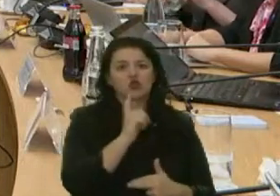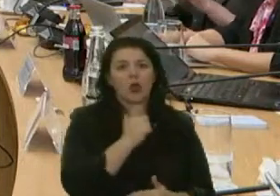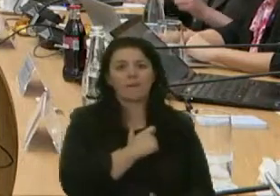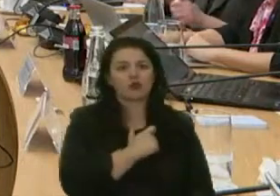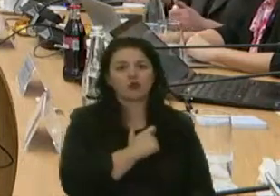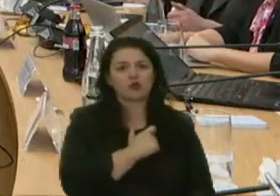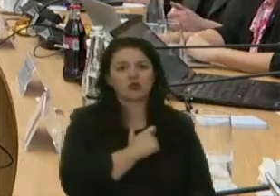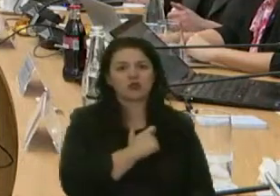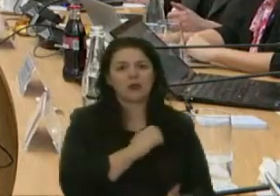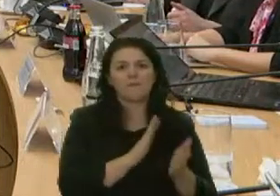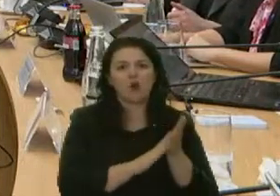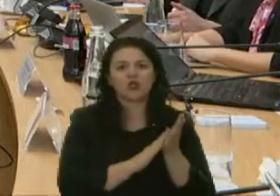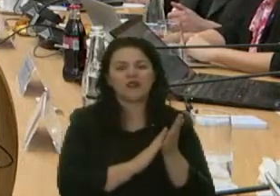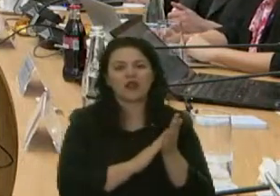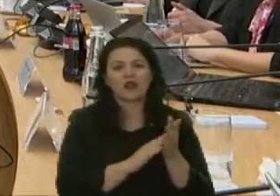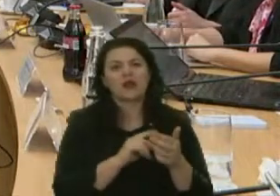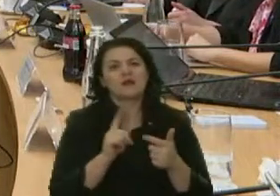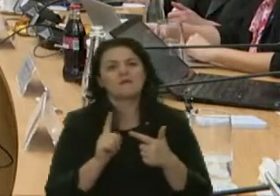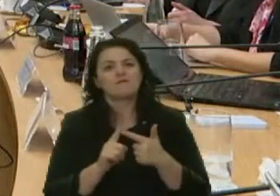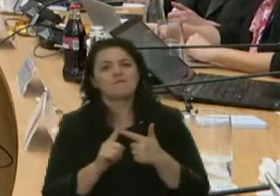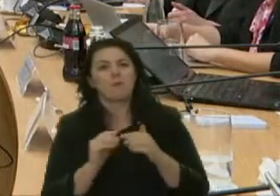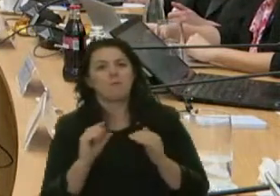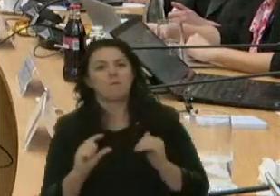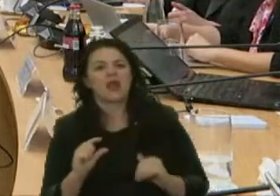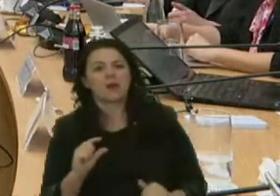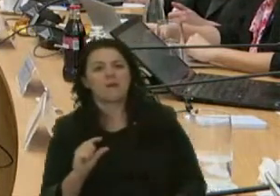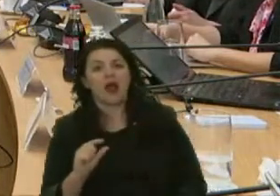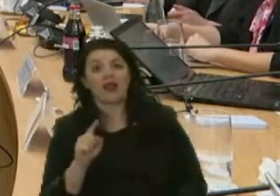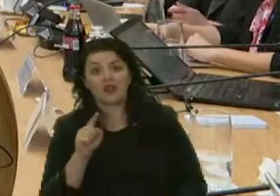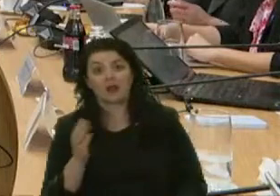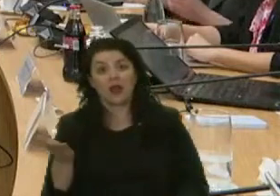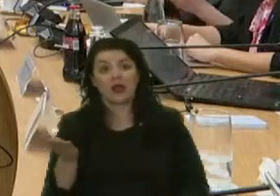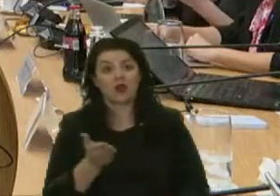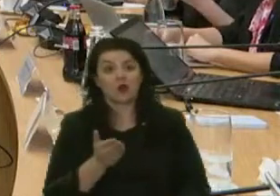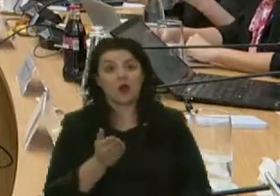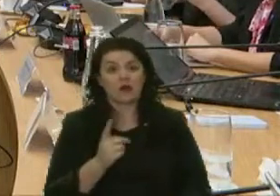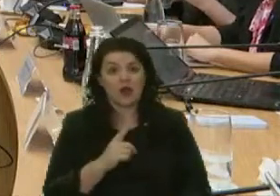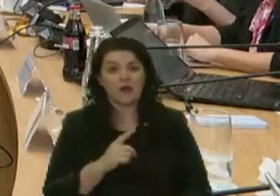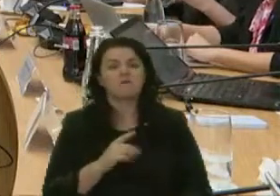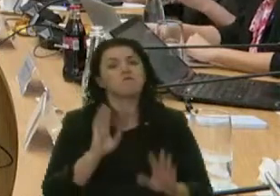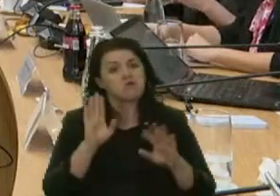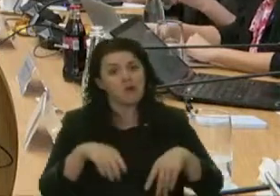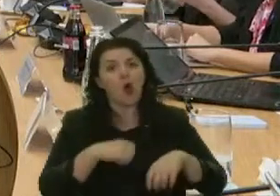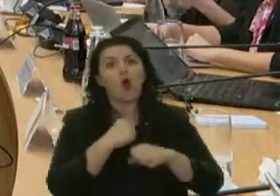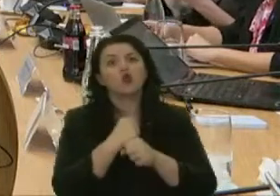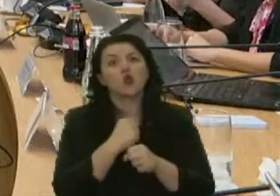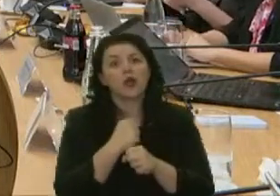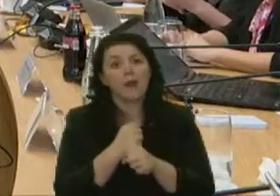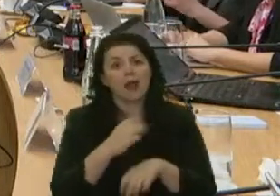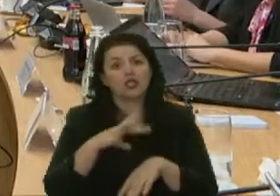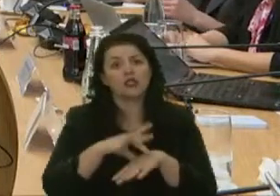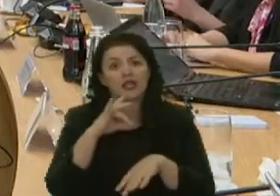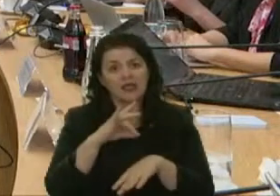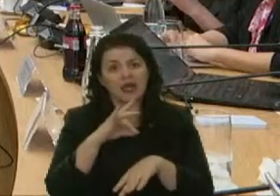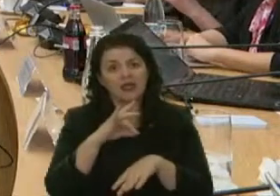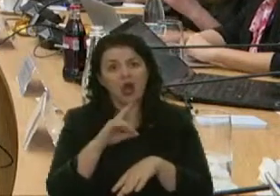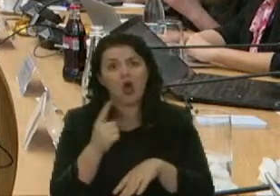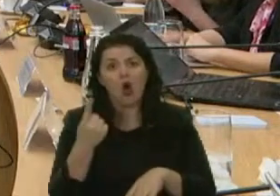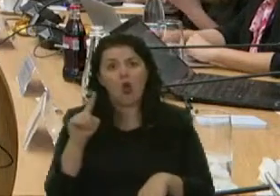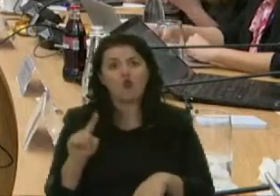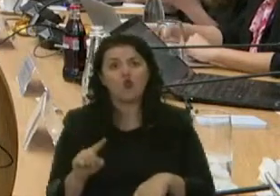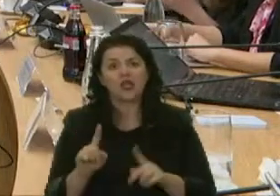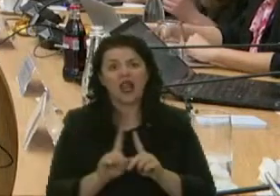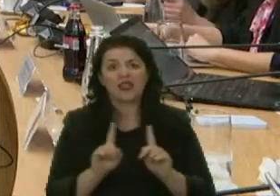motive obiective am mers pe soluția minimală ați venit dumneavoastră în consiliul lo care c noi lucram deja la această idee repet la o lună